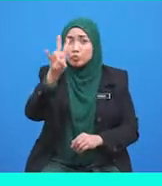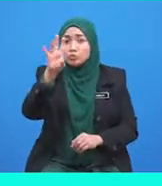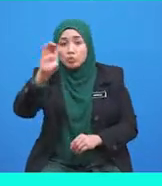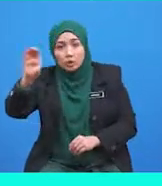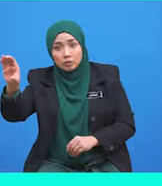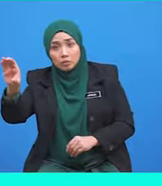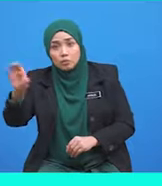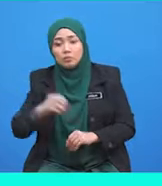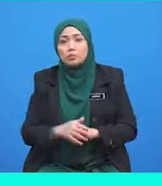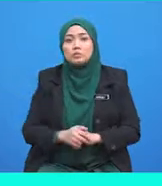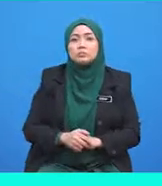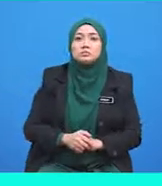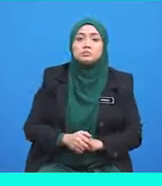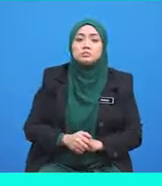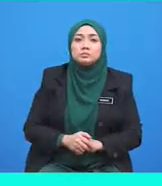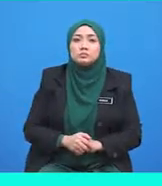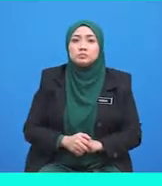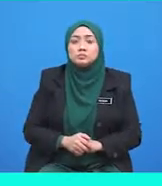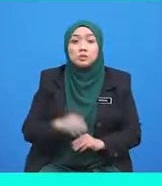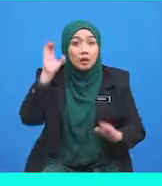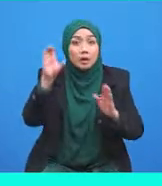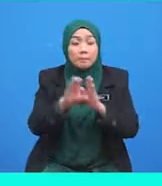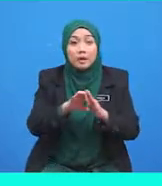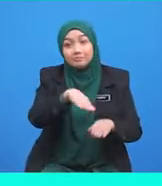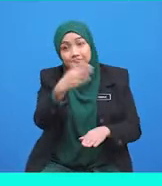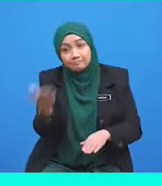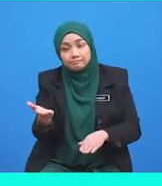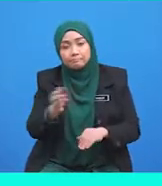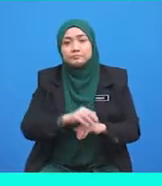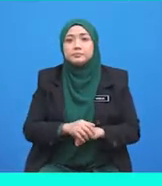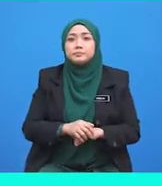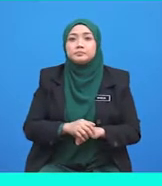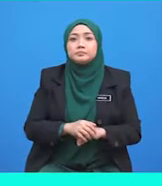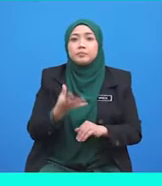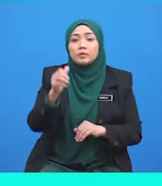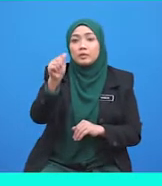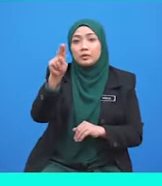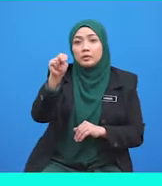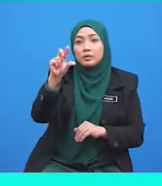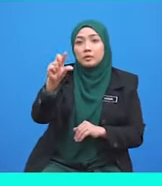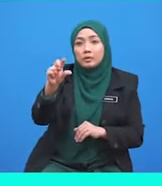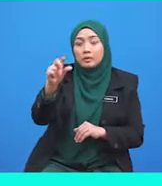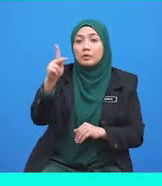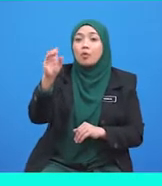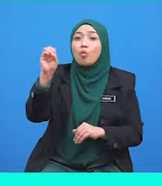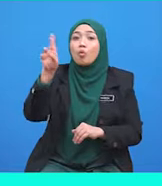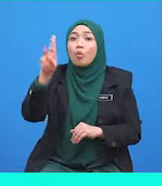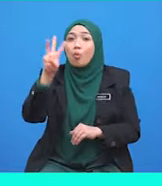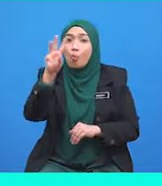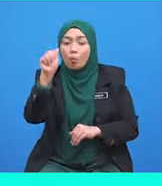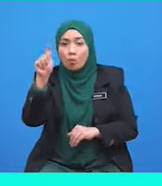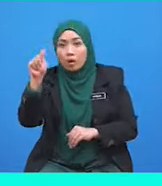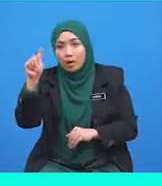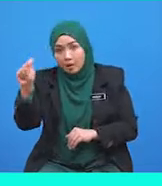di Gantijak, Malta. Manakala, gambar seterusnya ialah Monumen Angkor Wat di Kemboja. Murid-murid